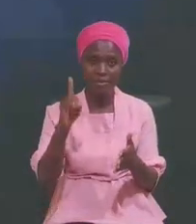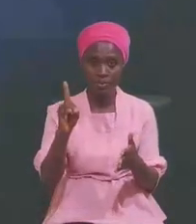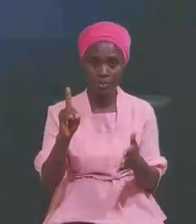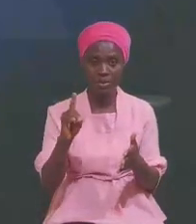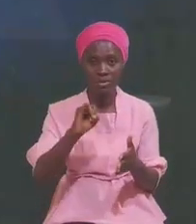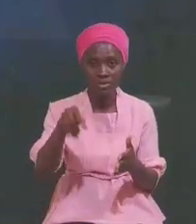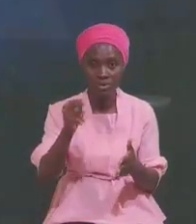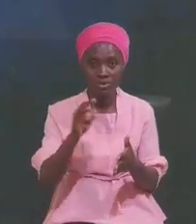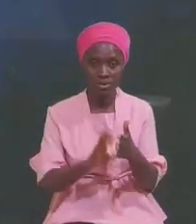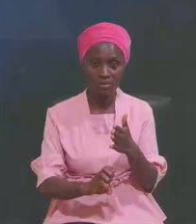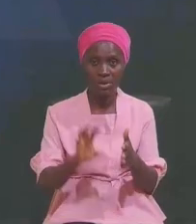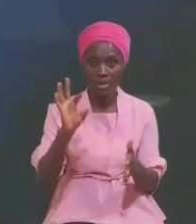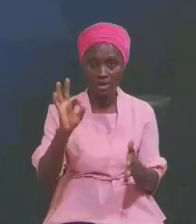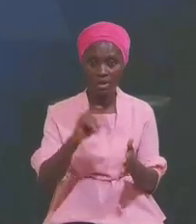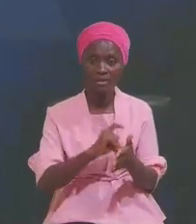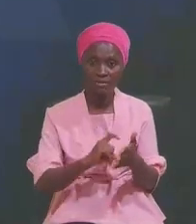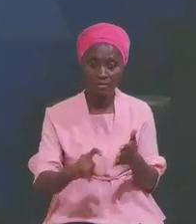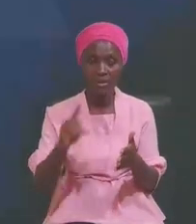9, verset 1.